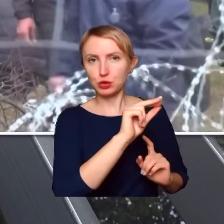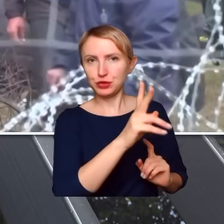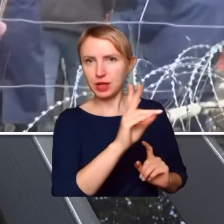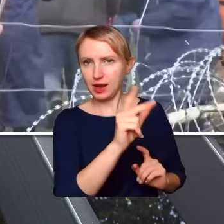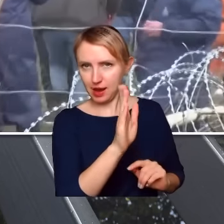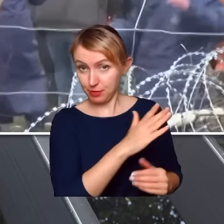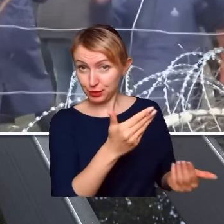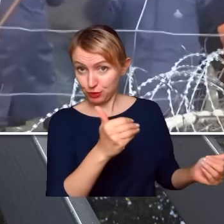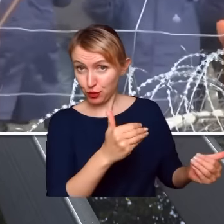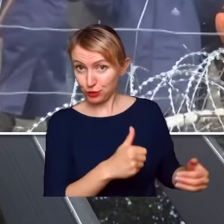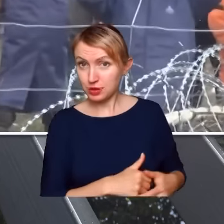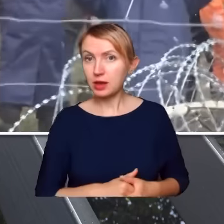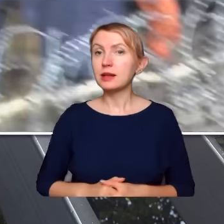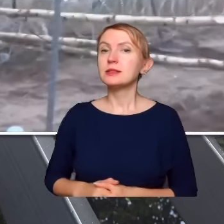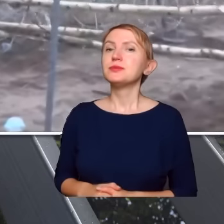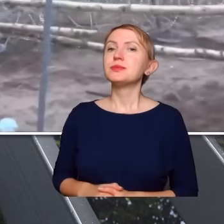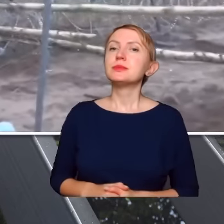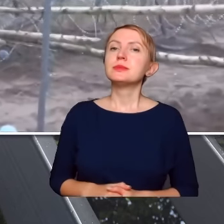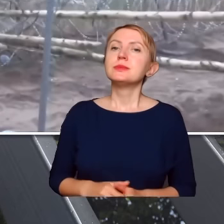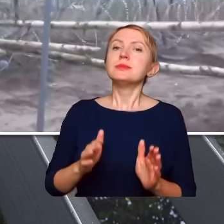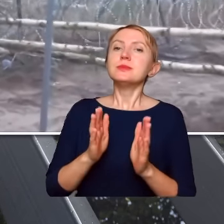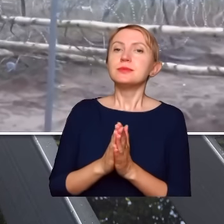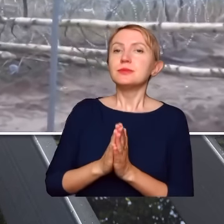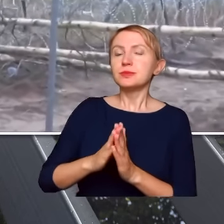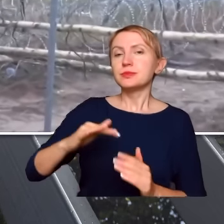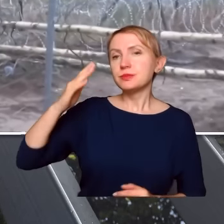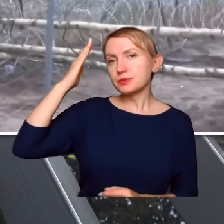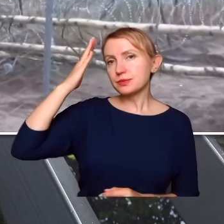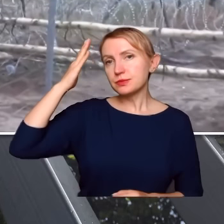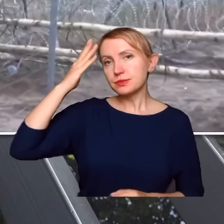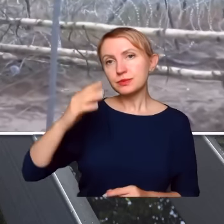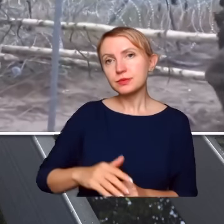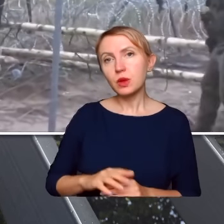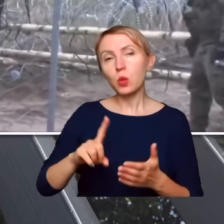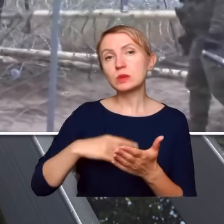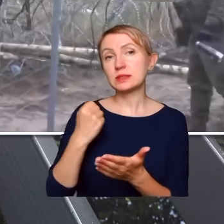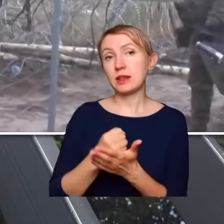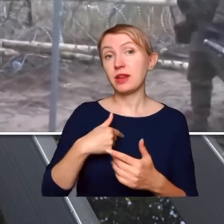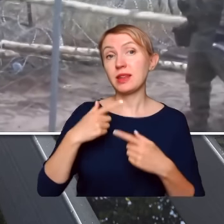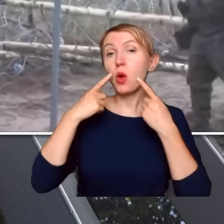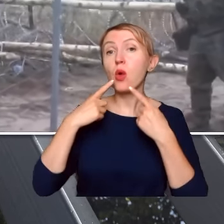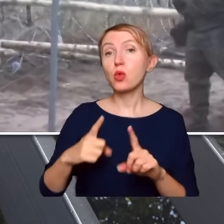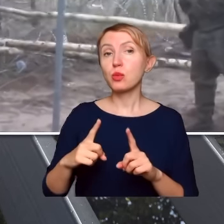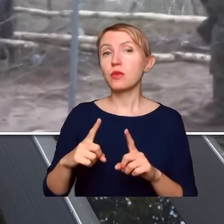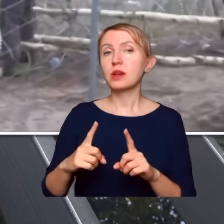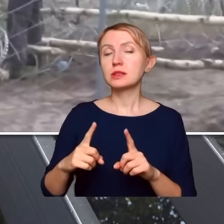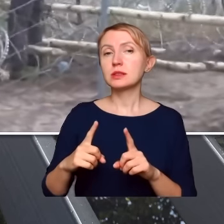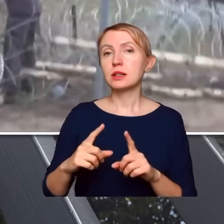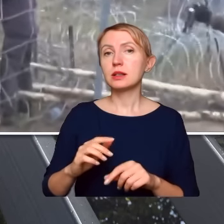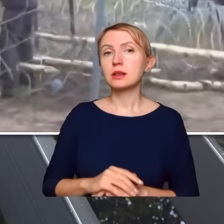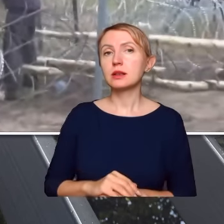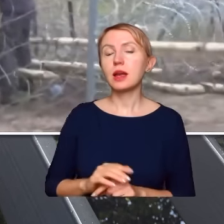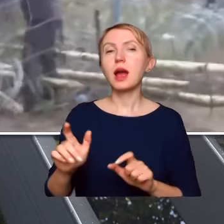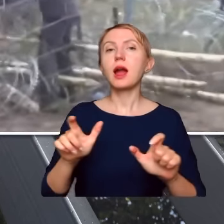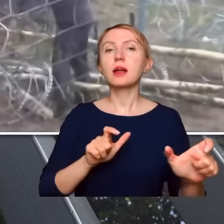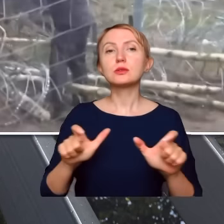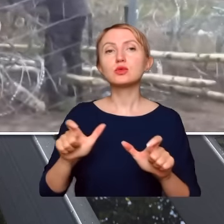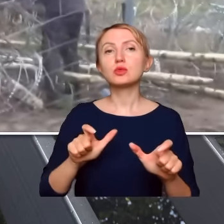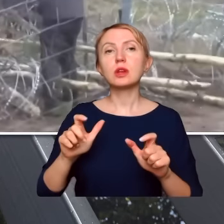Panie redaktorze, proszę sobie wyobrazić, że ustawowo jestem odpowiedzialny za nadzór nad